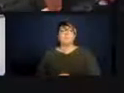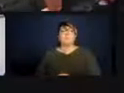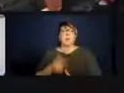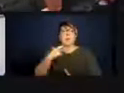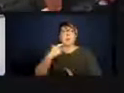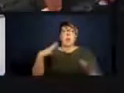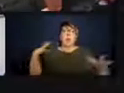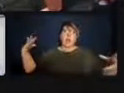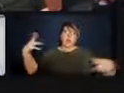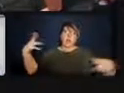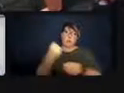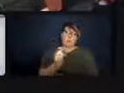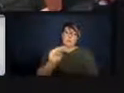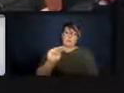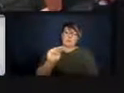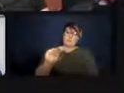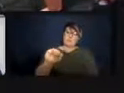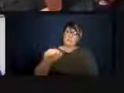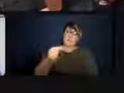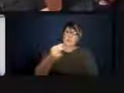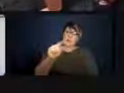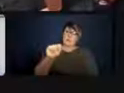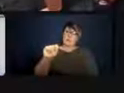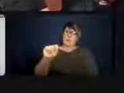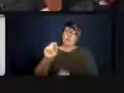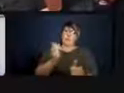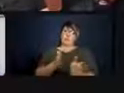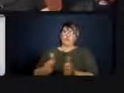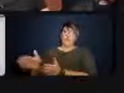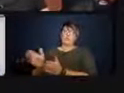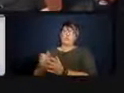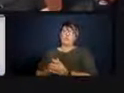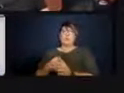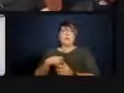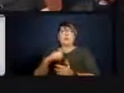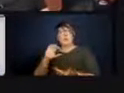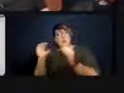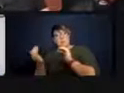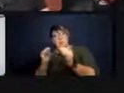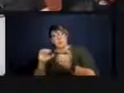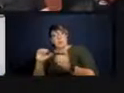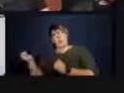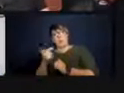نتحدث عنها هي مسألة المدارس الجاذبة،